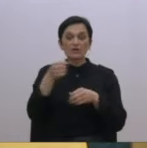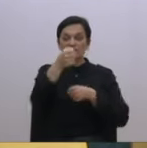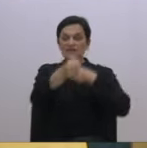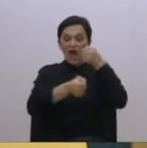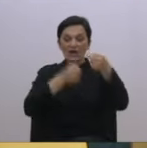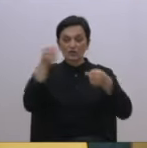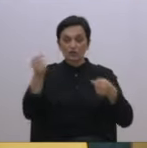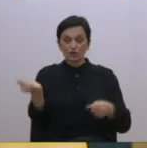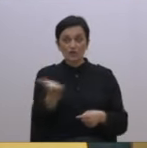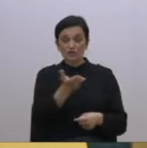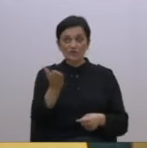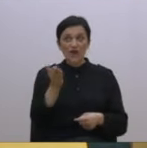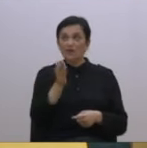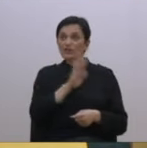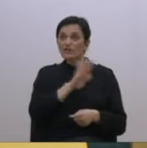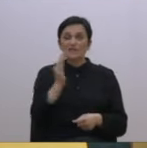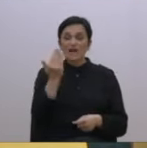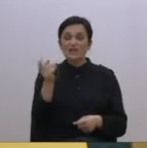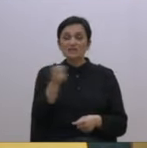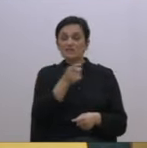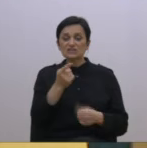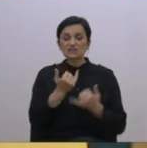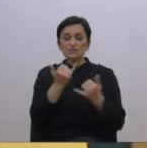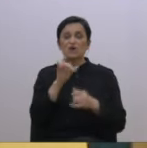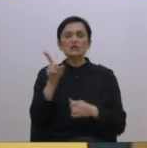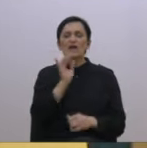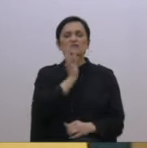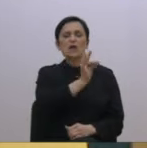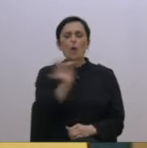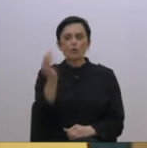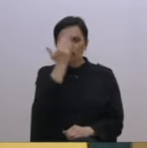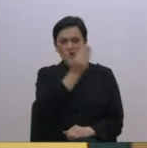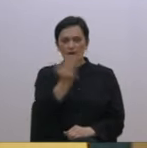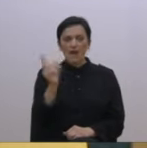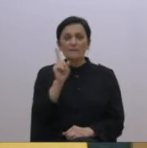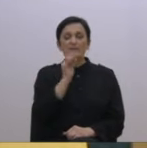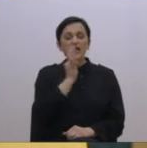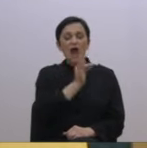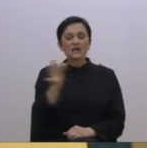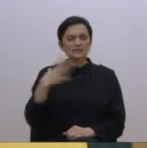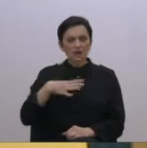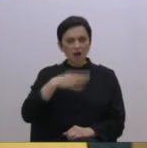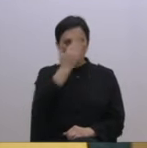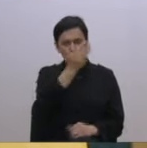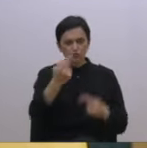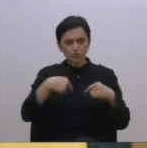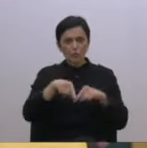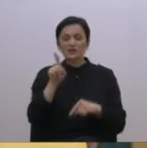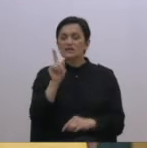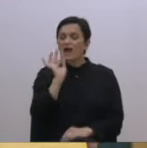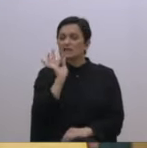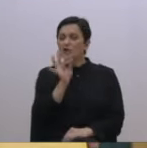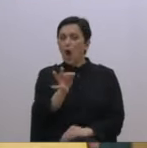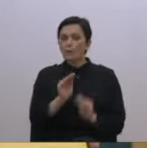თქვენ. ვერ გაამართლებს ვერცერთ თქვენგანს. რასეუბნევით ხალხს? რასეუბნევით ქართულ საზოგადოებას?